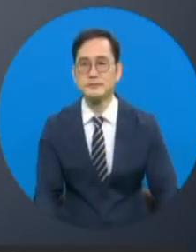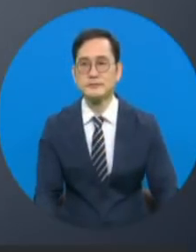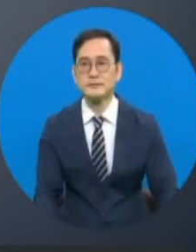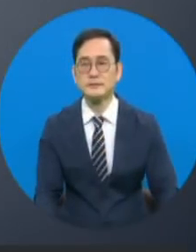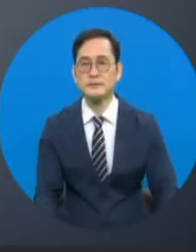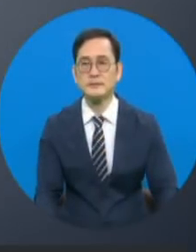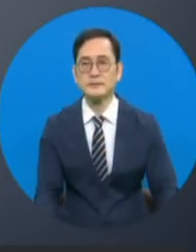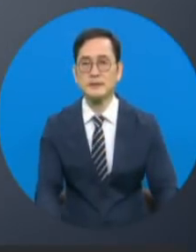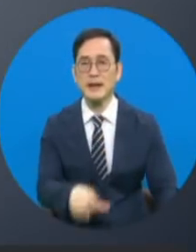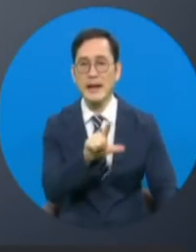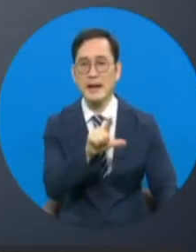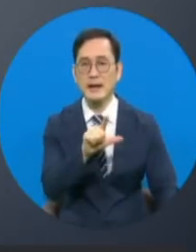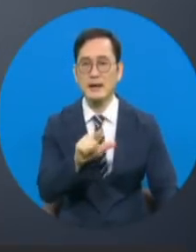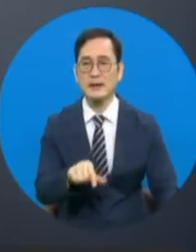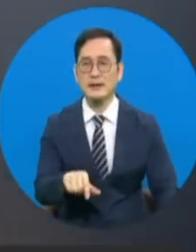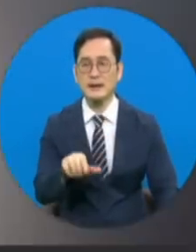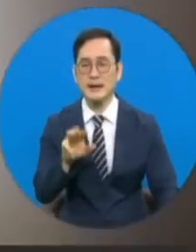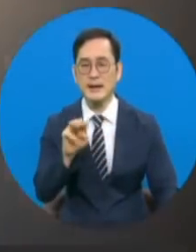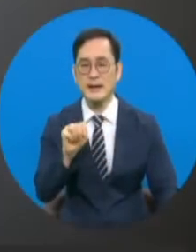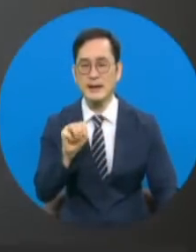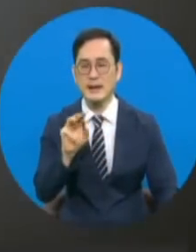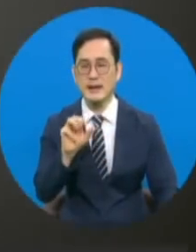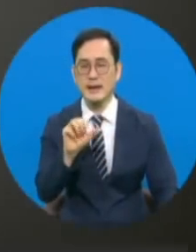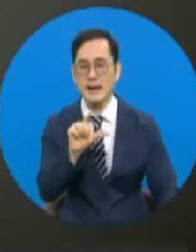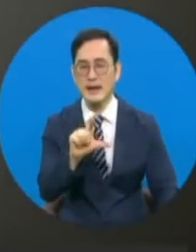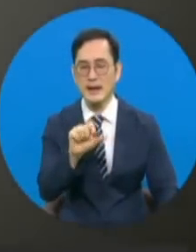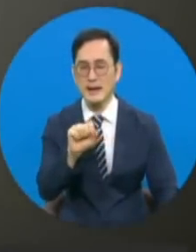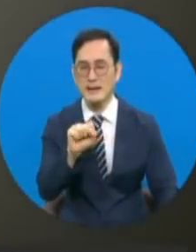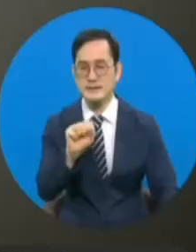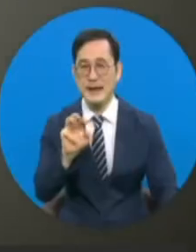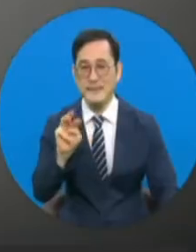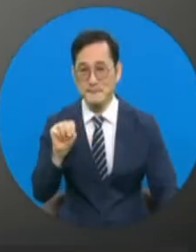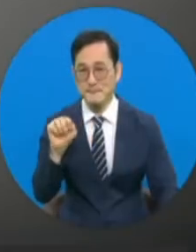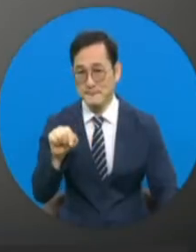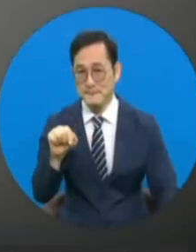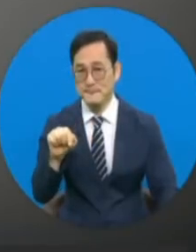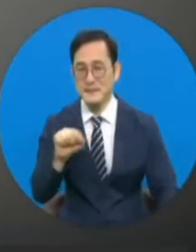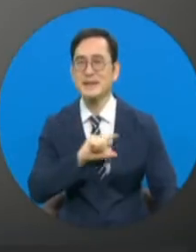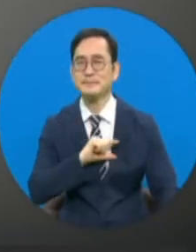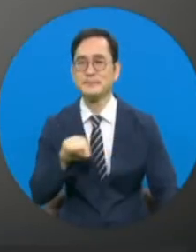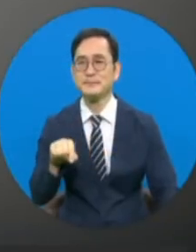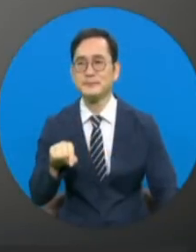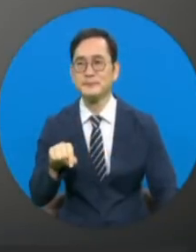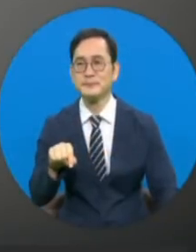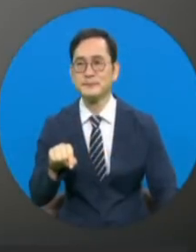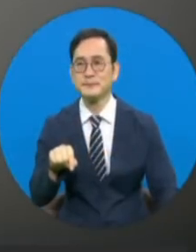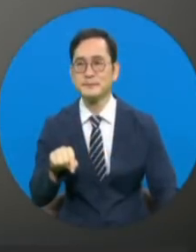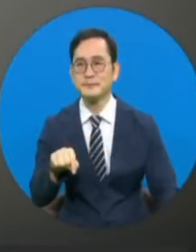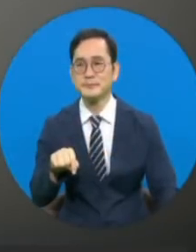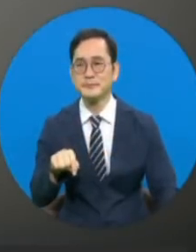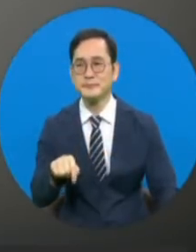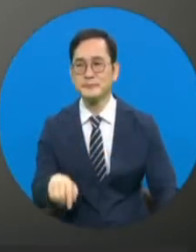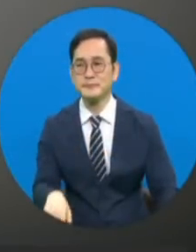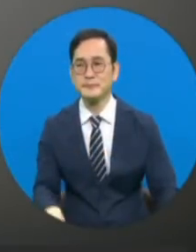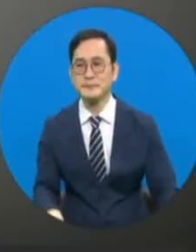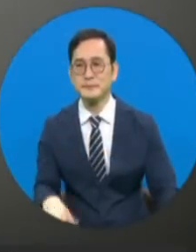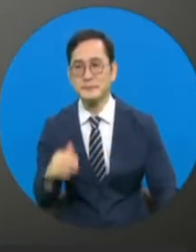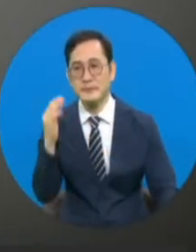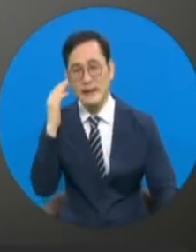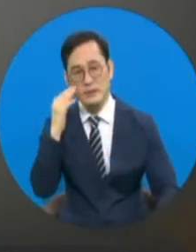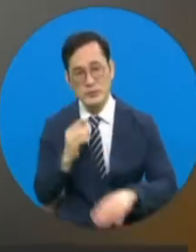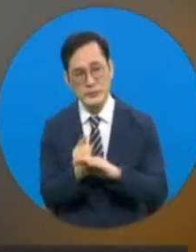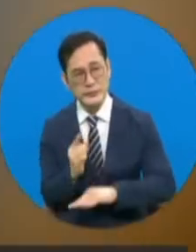성공을 했을 때 주변에서 박수갈채가 쏟아졌다고 합니다 그만큼 우리 대한민국의 미사일과 요격 탐지